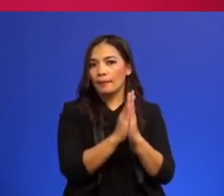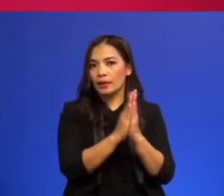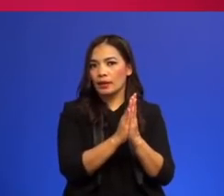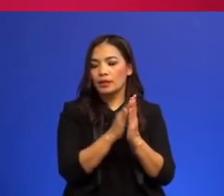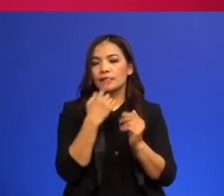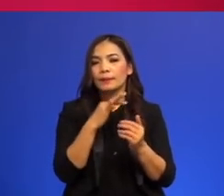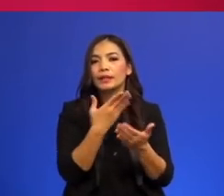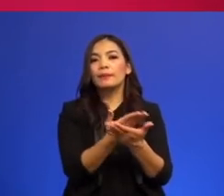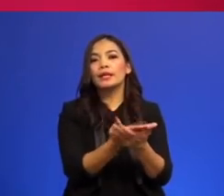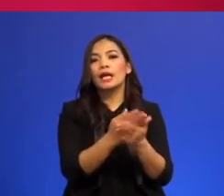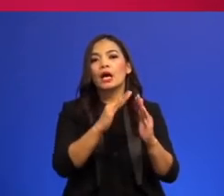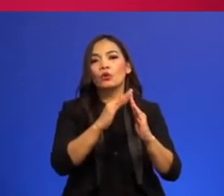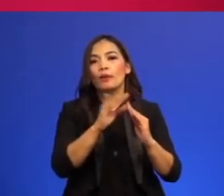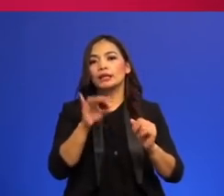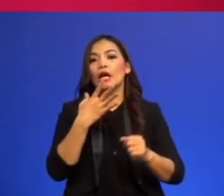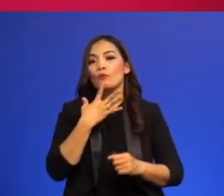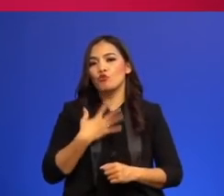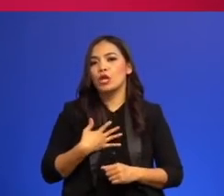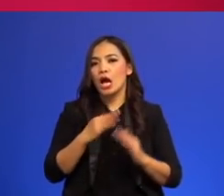punya rumah, Pak.